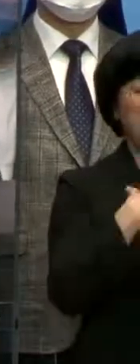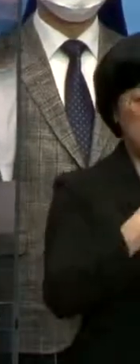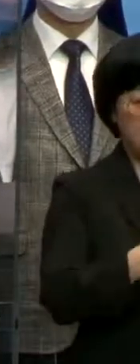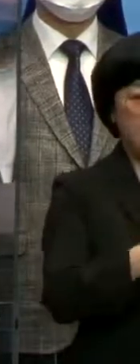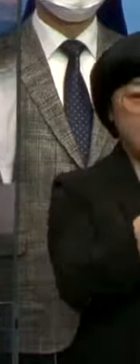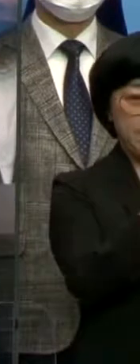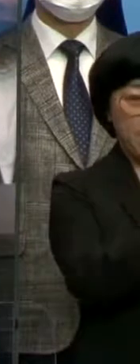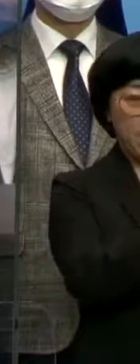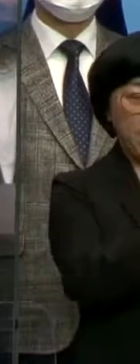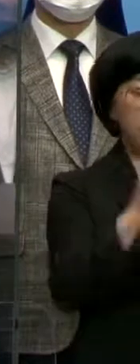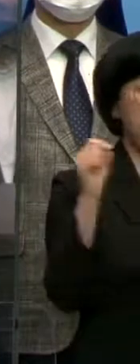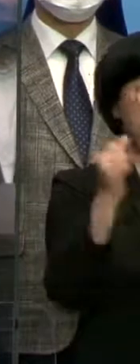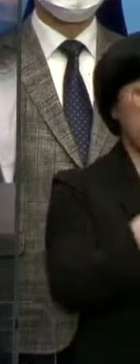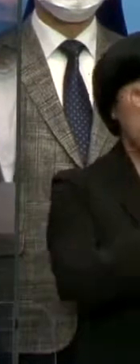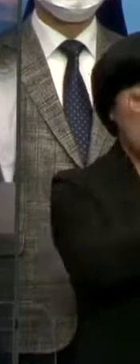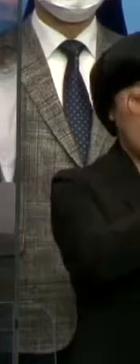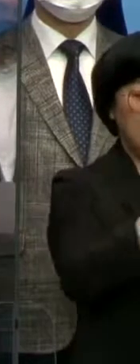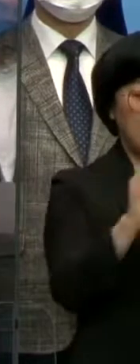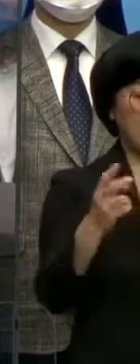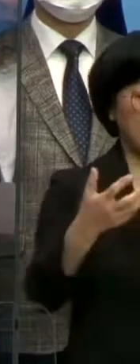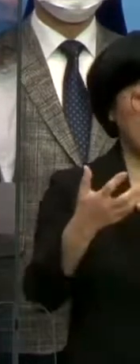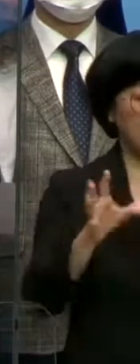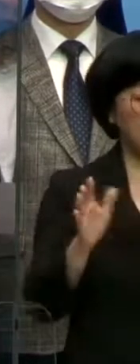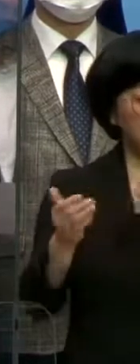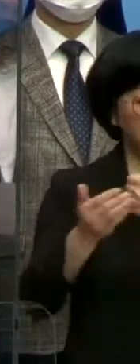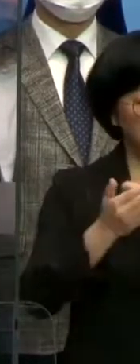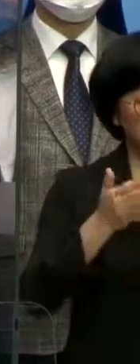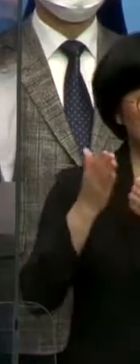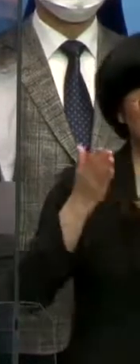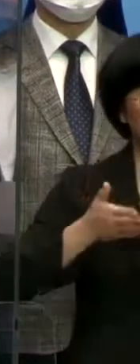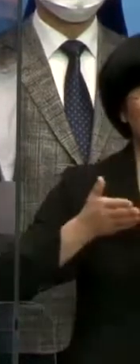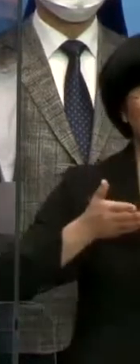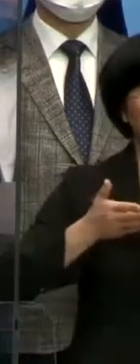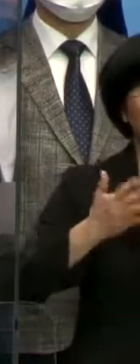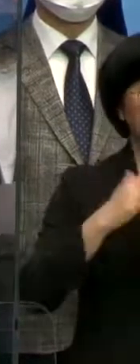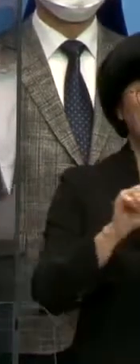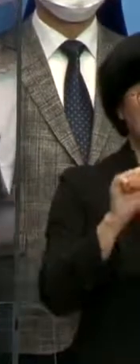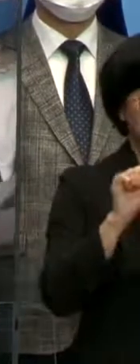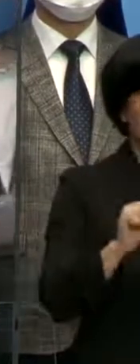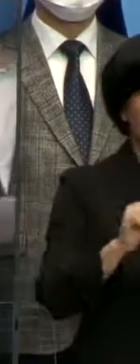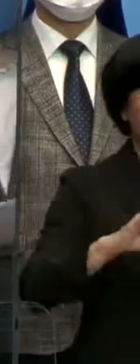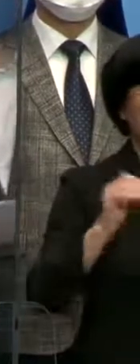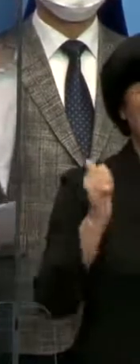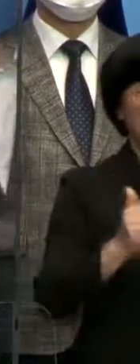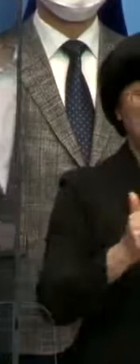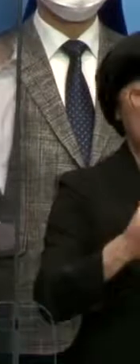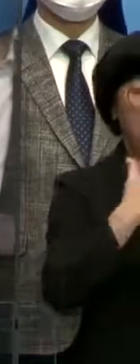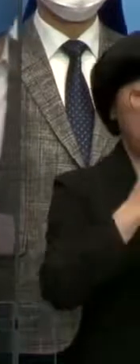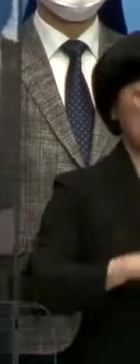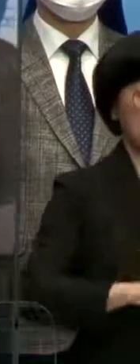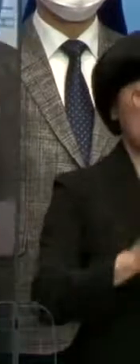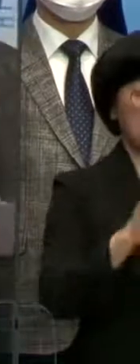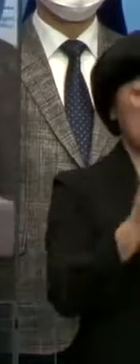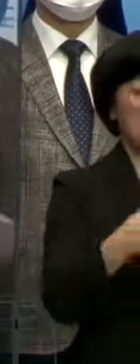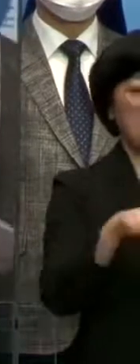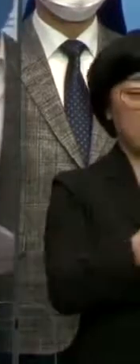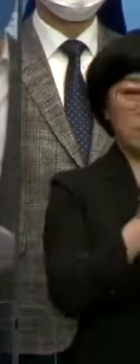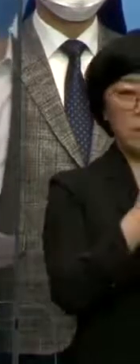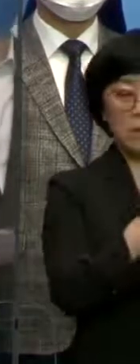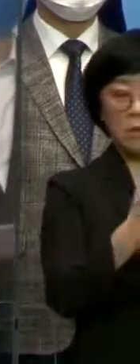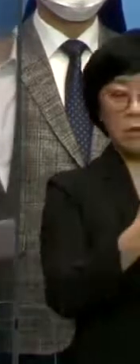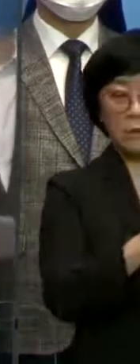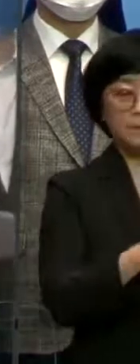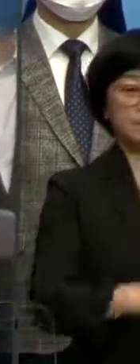환자안전3법의 신속한 처리를 위한 야당의 협조를 요청합니다. 안녕하십니까? 국회 보건복지위원회 더불어민주당